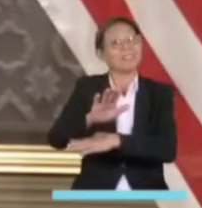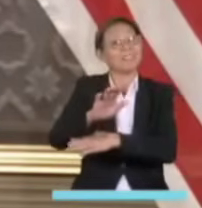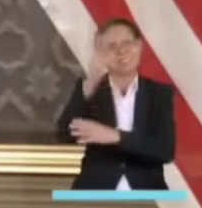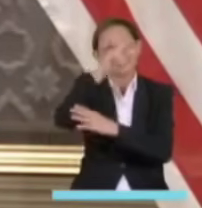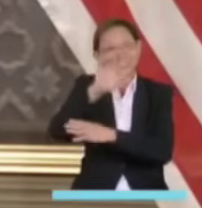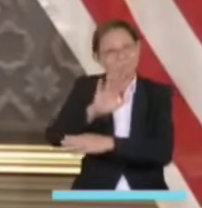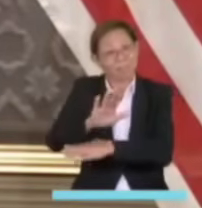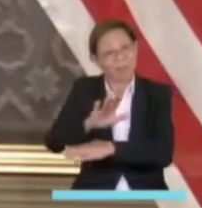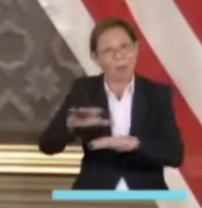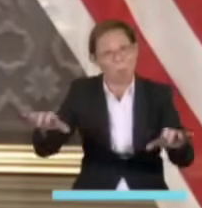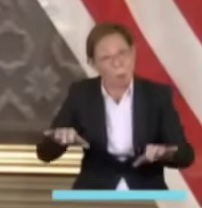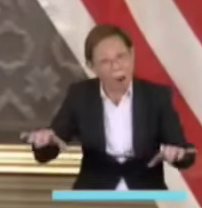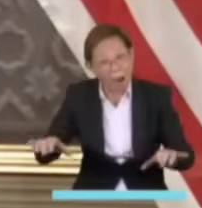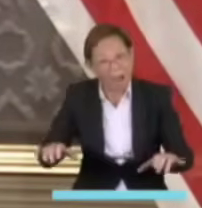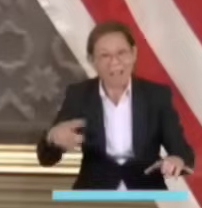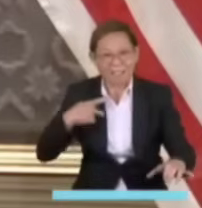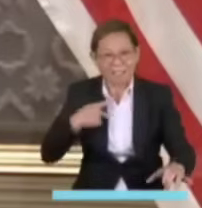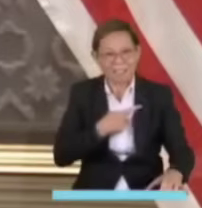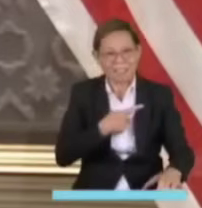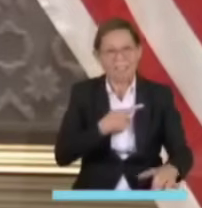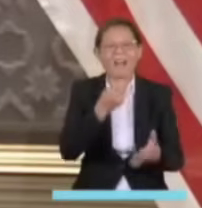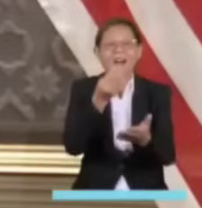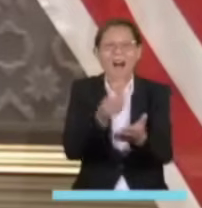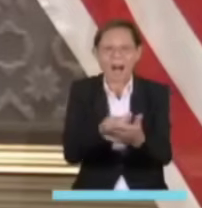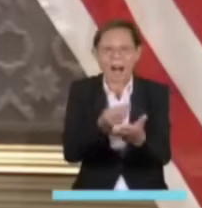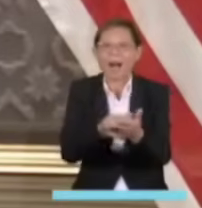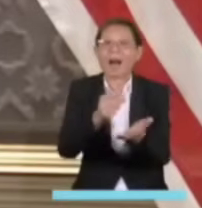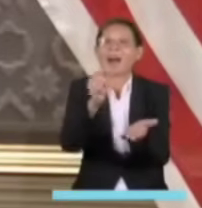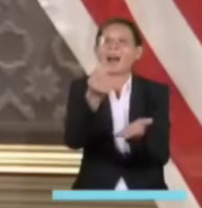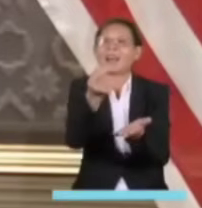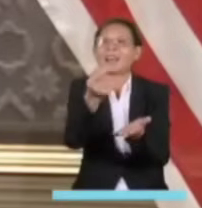mengambil langkah. Kita apungkan,